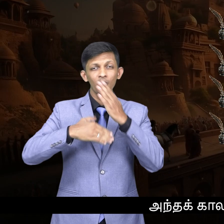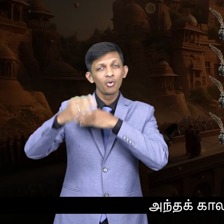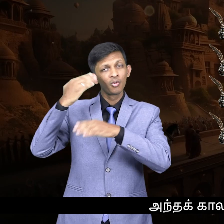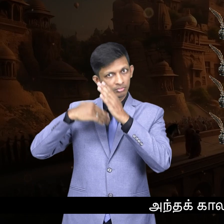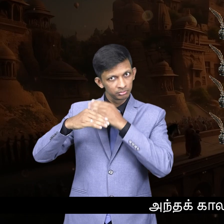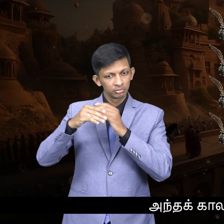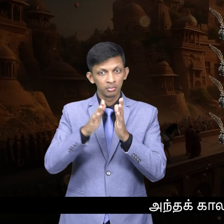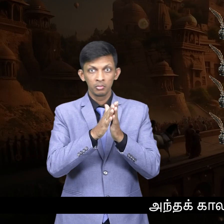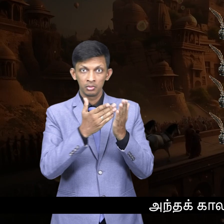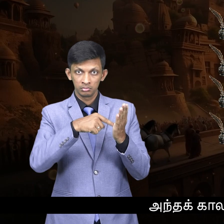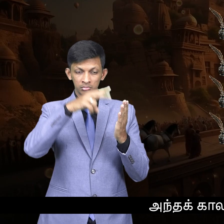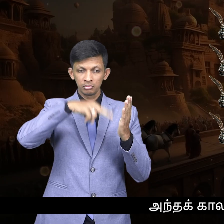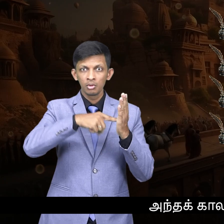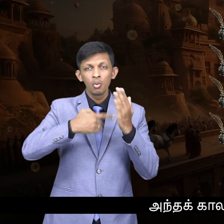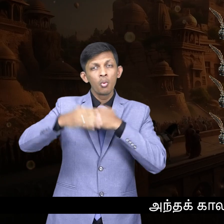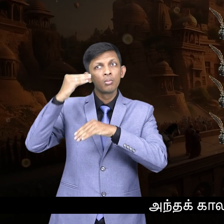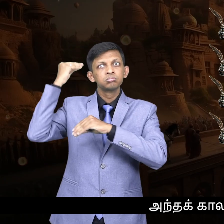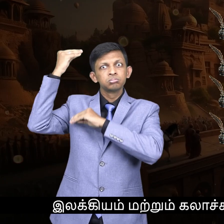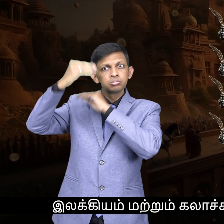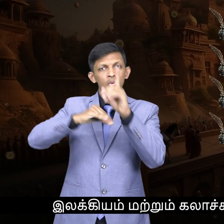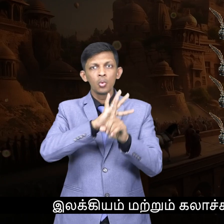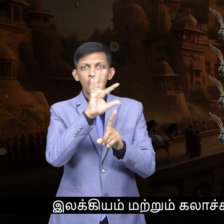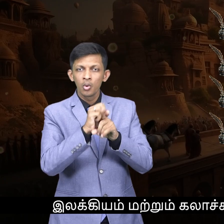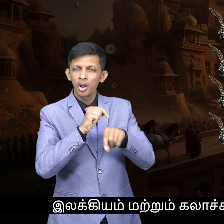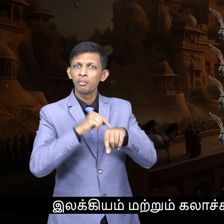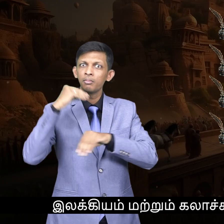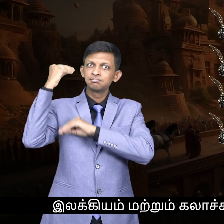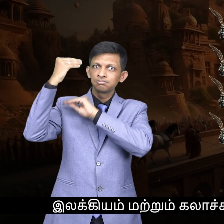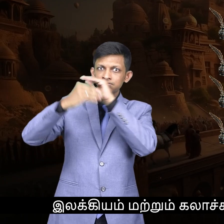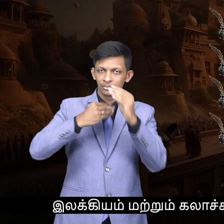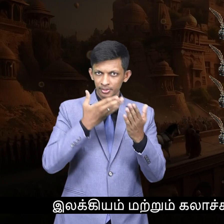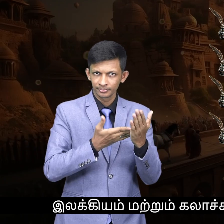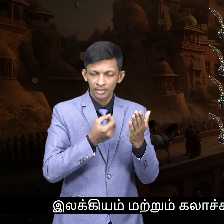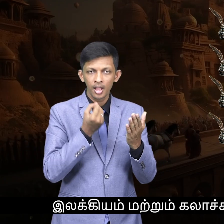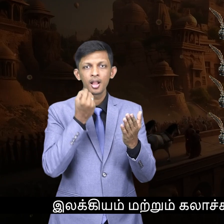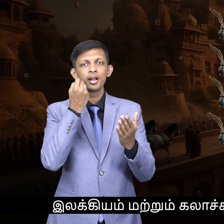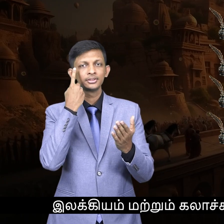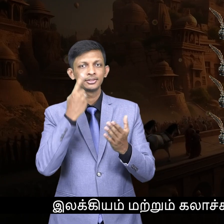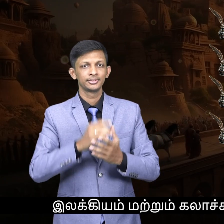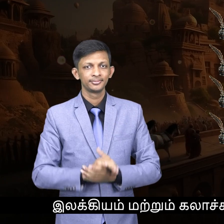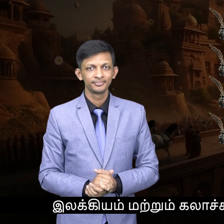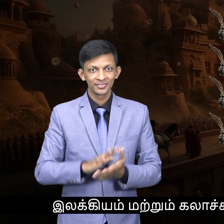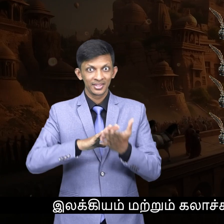அந்த காலத்தின் கலைகள், இலக்கியம் மற்றும் கலாச்சாரத்தை புரிந்து கொள்வீர்கள்.